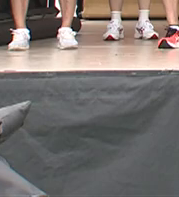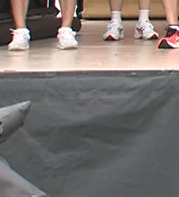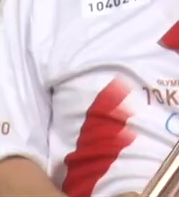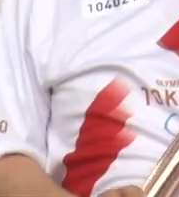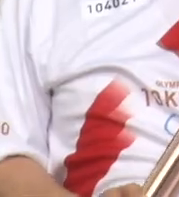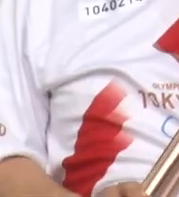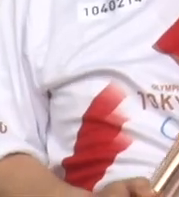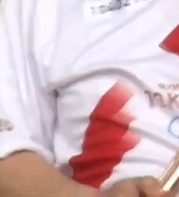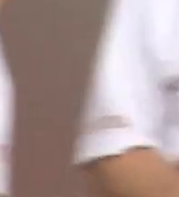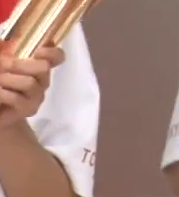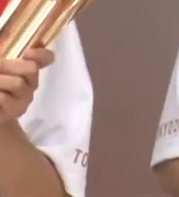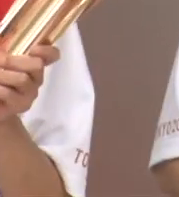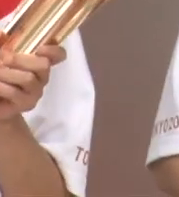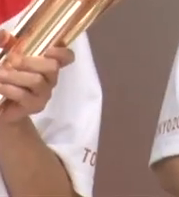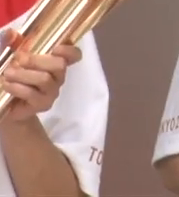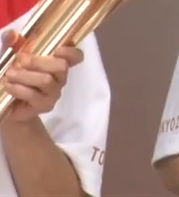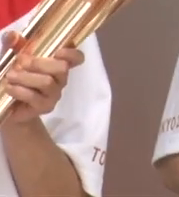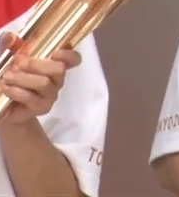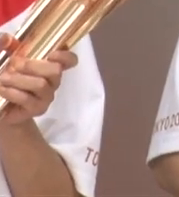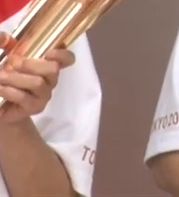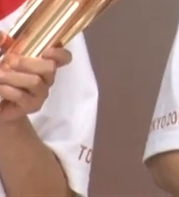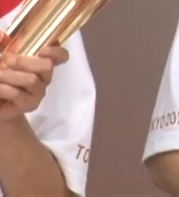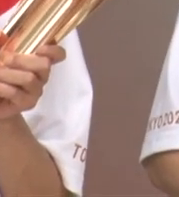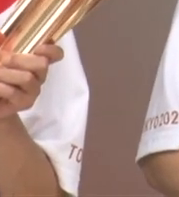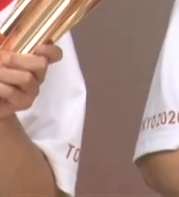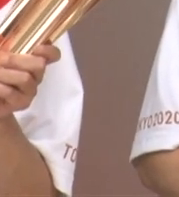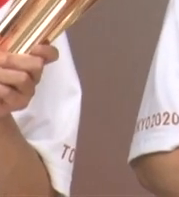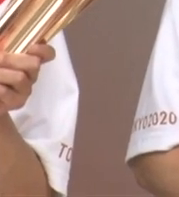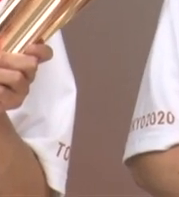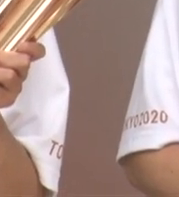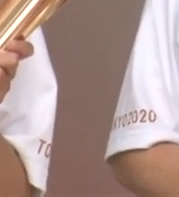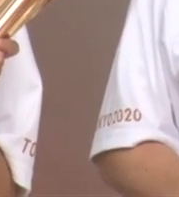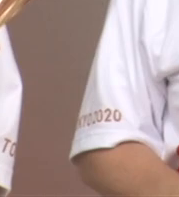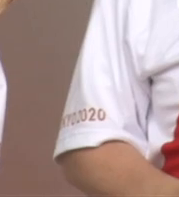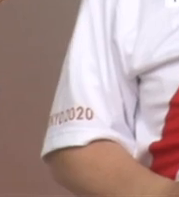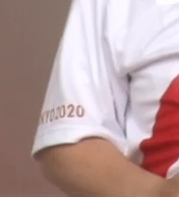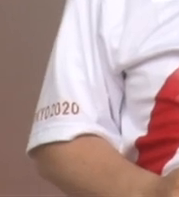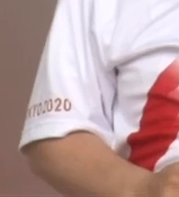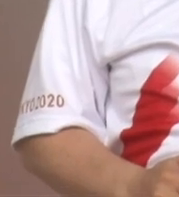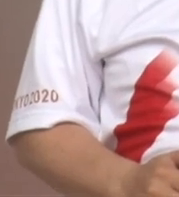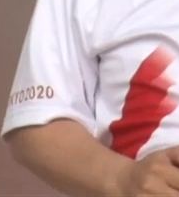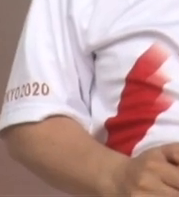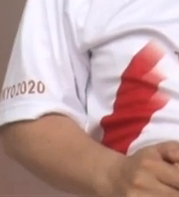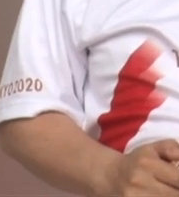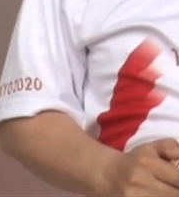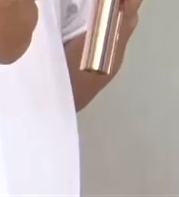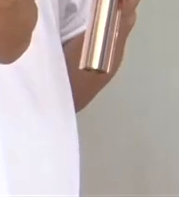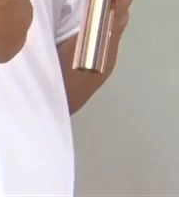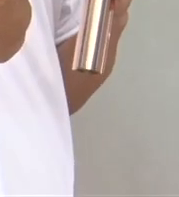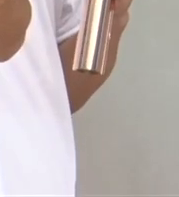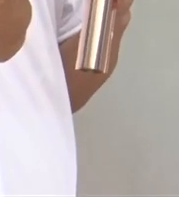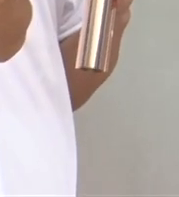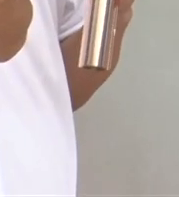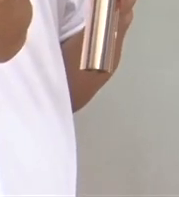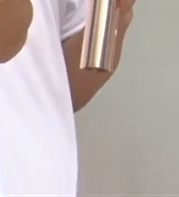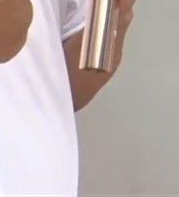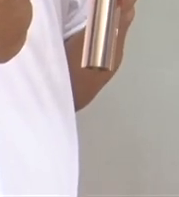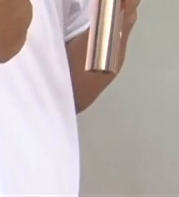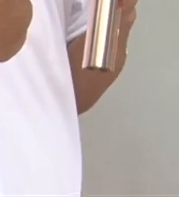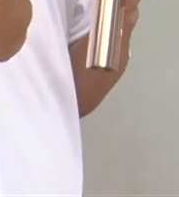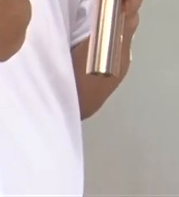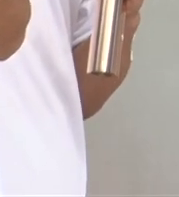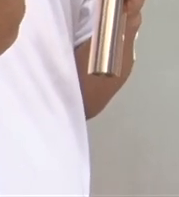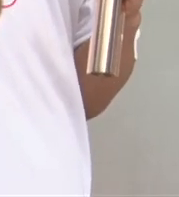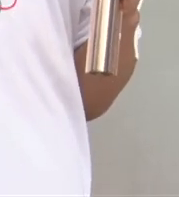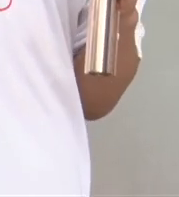以上で国分寺市の聖火ランナーの皆さんの記念撮影を終了いたします。聖火ランナーの皆さん、ありがとうございました。ご登